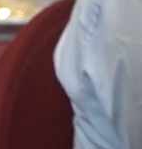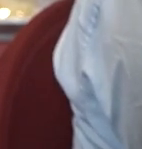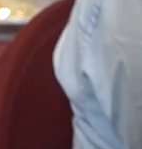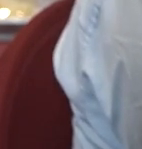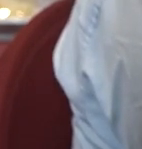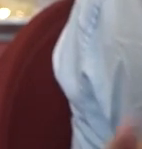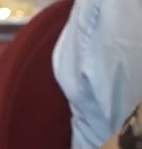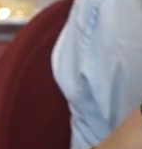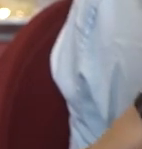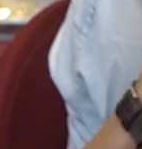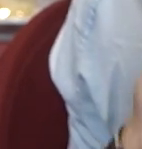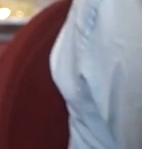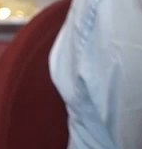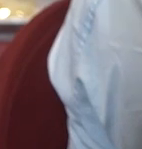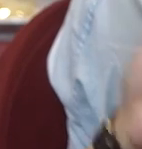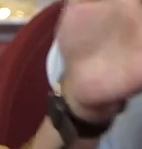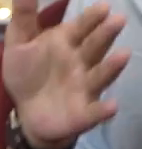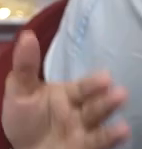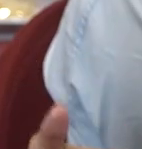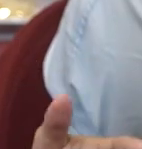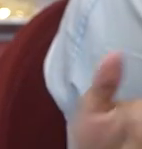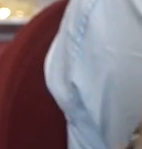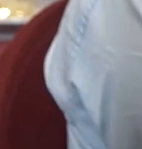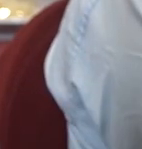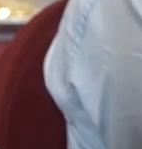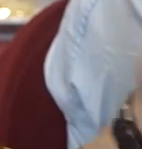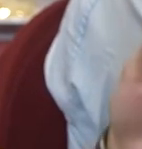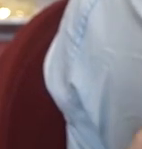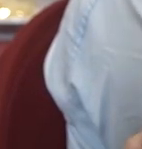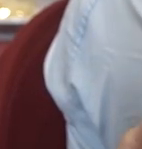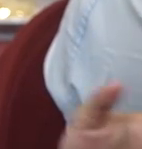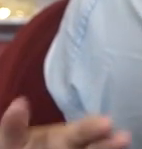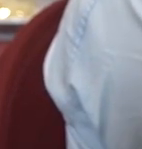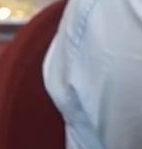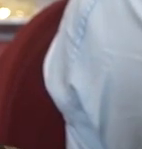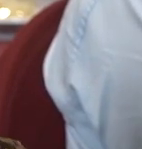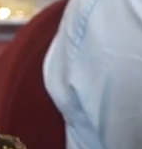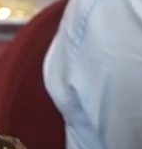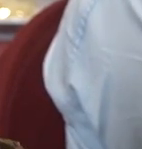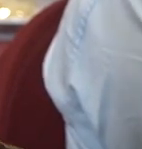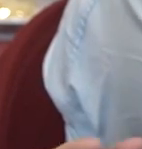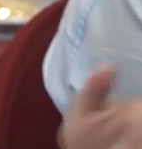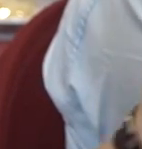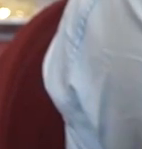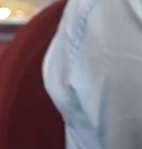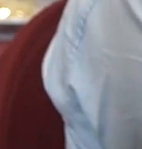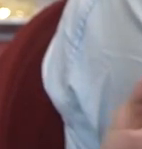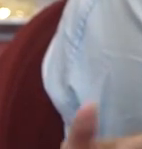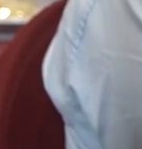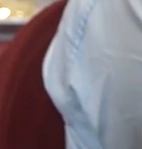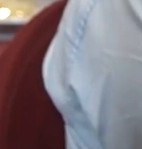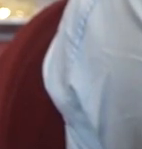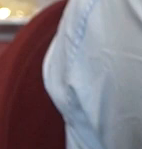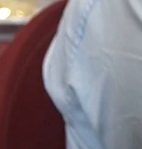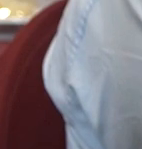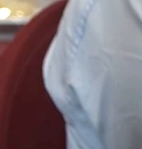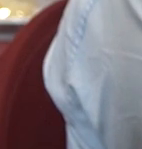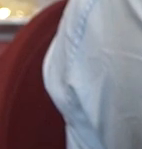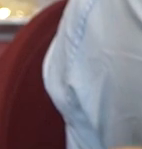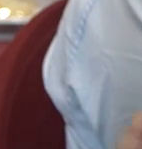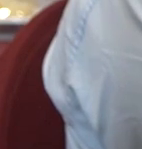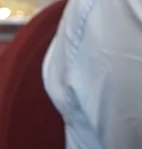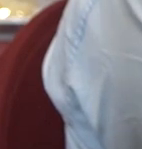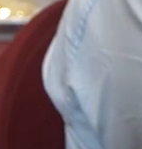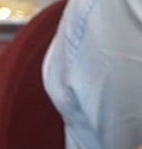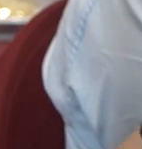bolak-balik ke kantor kepolisian atau ke rumah sakit itu juga kami hitungkan juga gitu komponen-komponen itulah yang